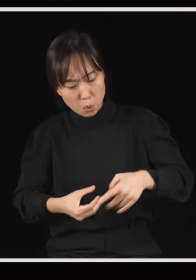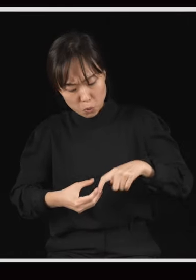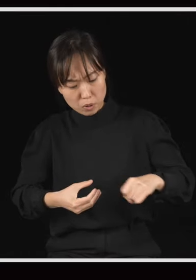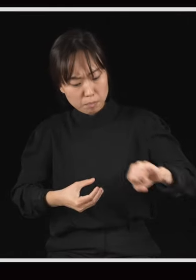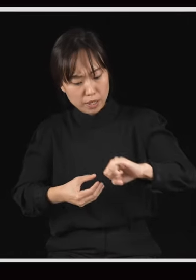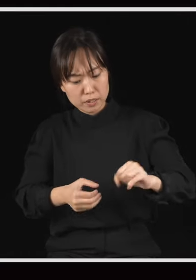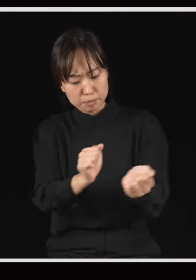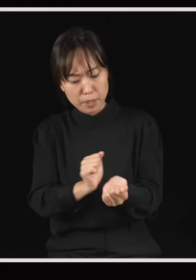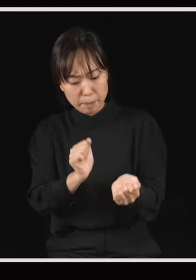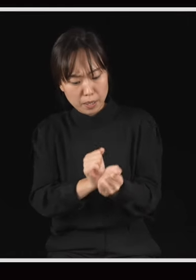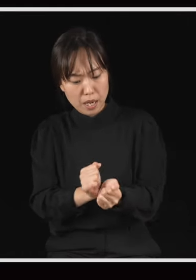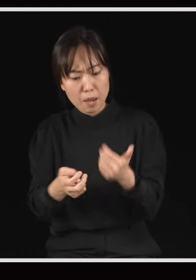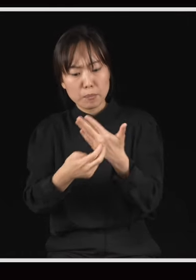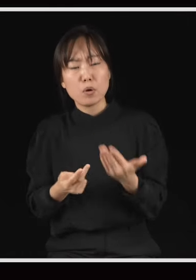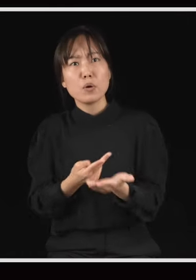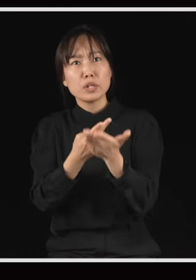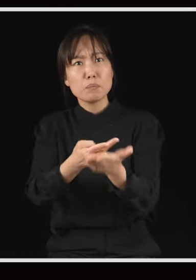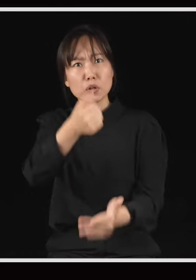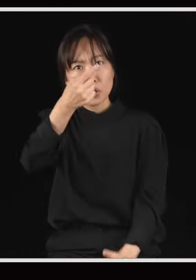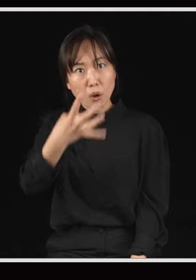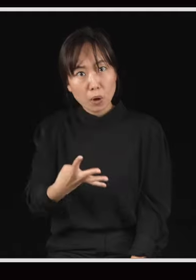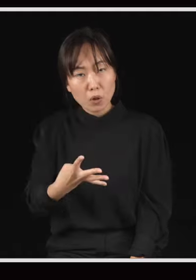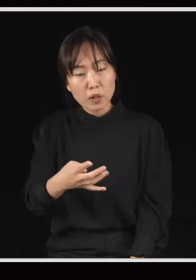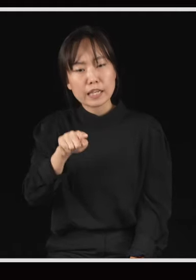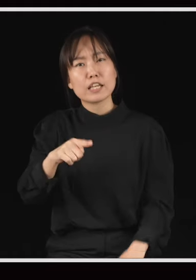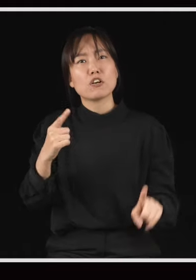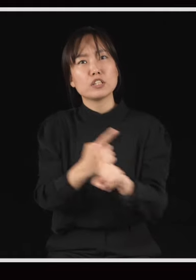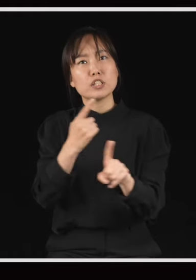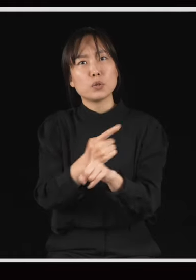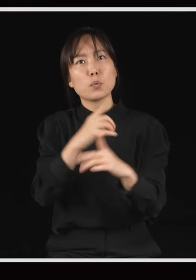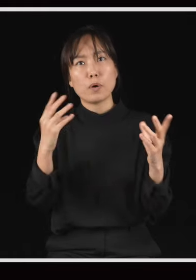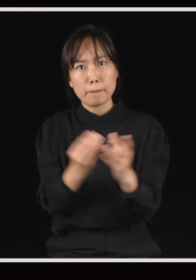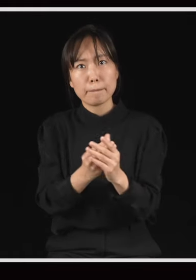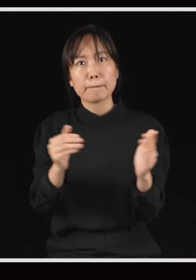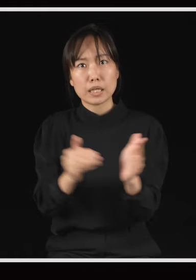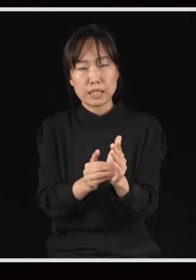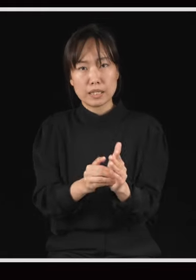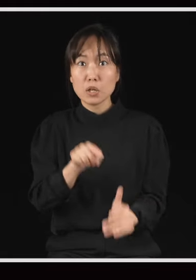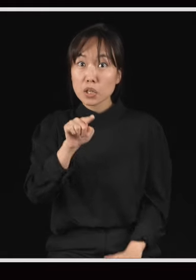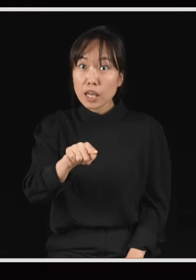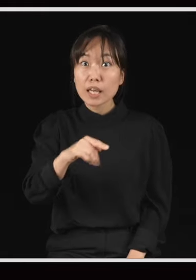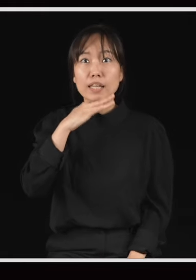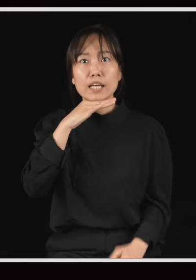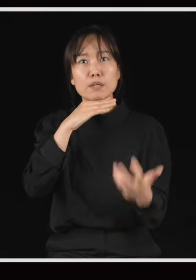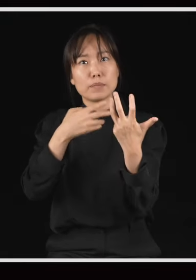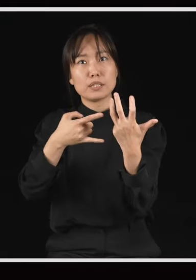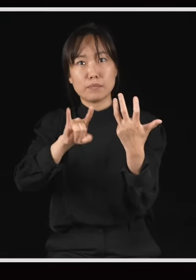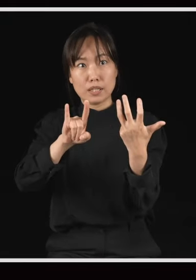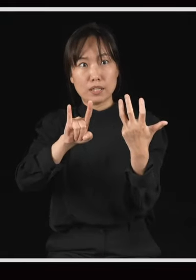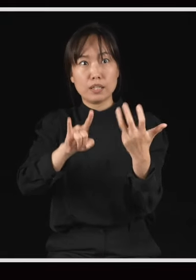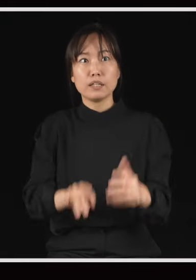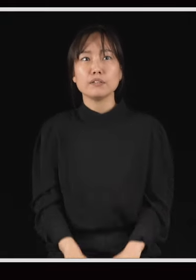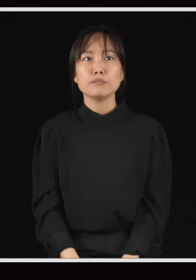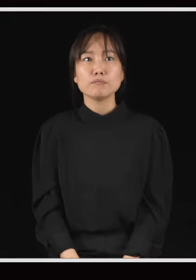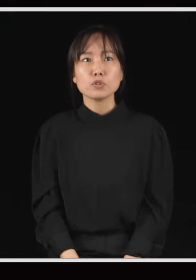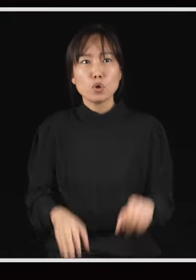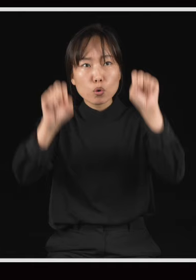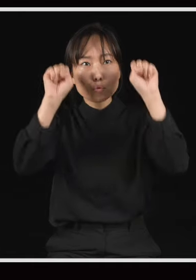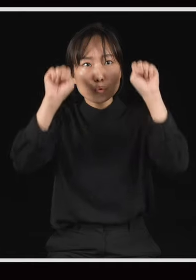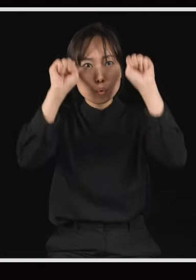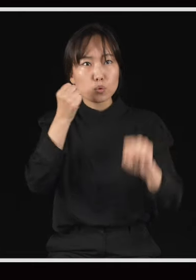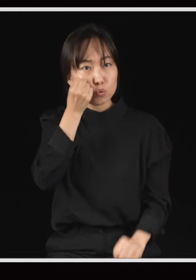요로 감염이 계속 반복되어서 응급실통에서 계속 입원을 하셨었는데 그 문제도 없었죠. 완전히 80대였습니다. 자, 한 2달